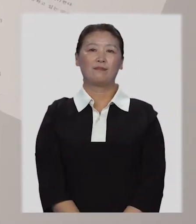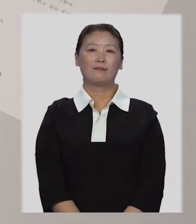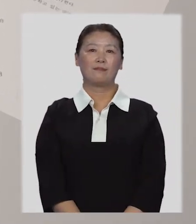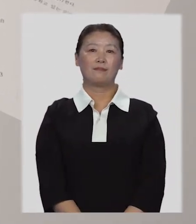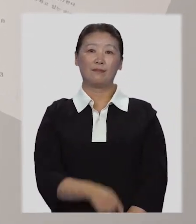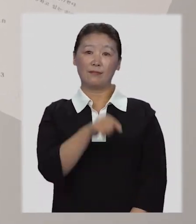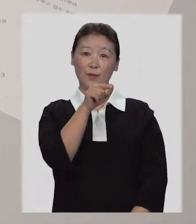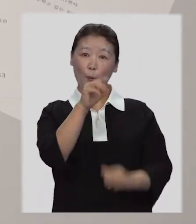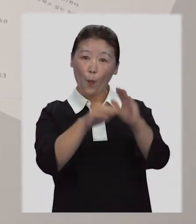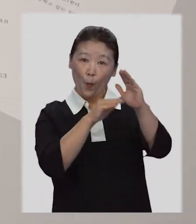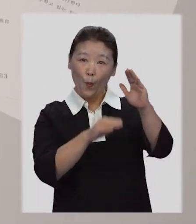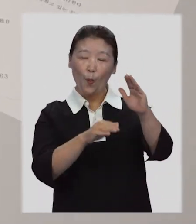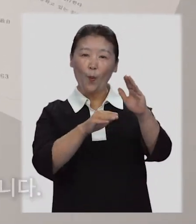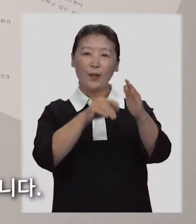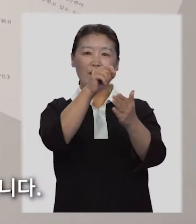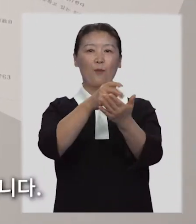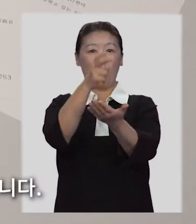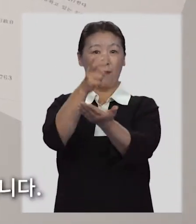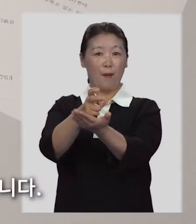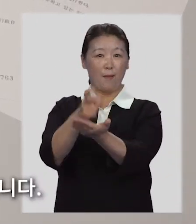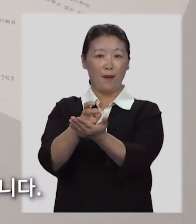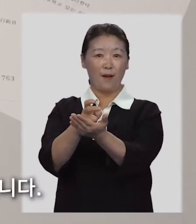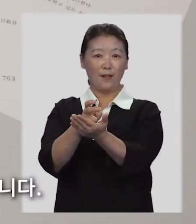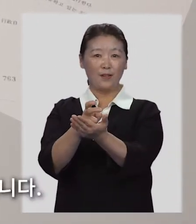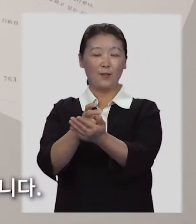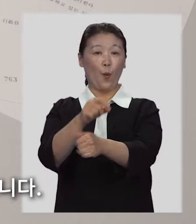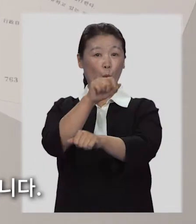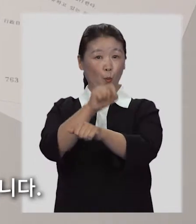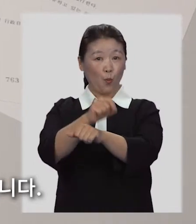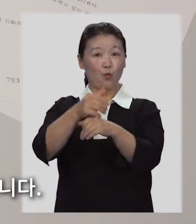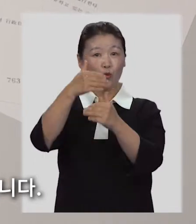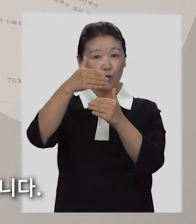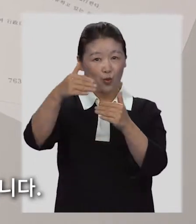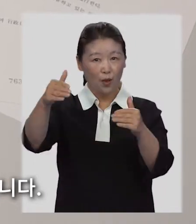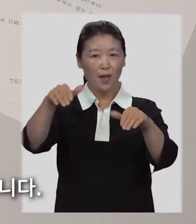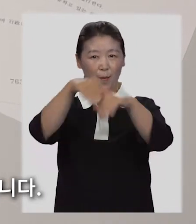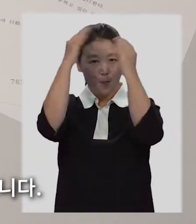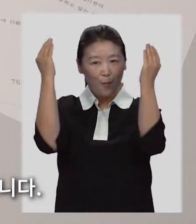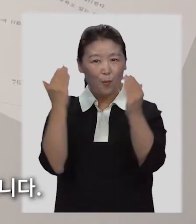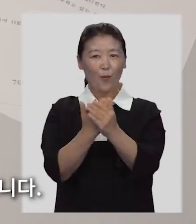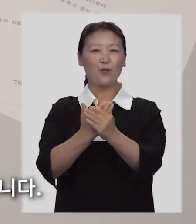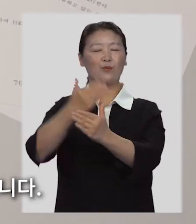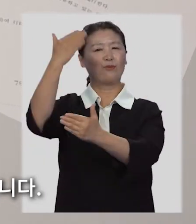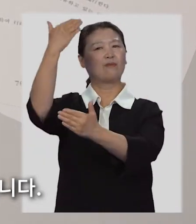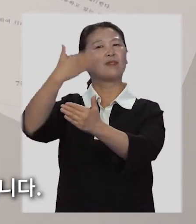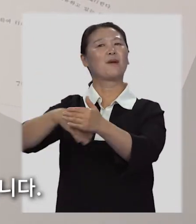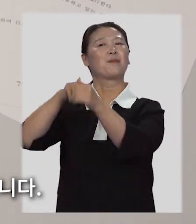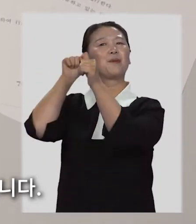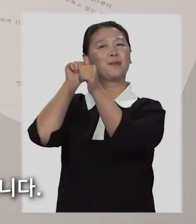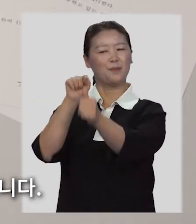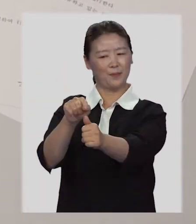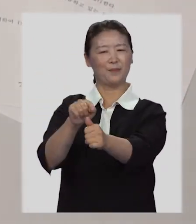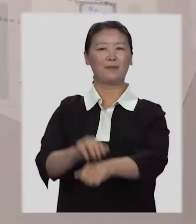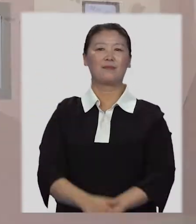이렇게 만들어진 공공기록물법은 공무수행의 과정을 시작부터 끝까지 모두 남기도록